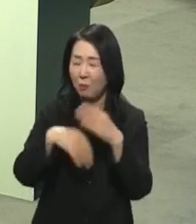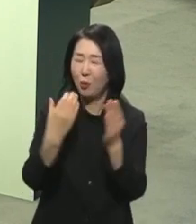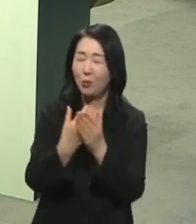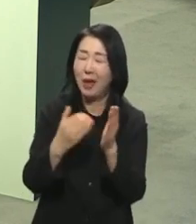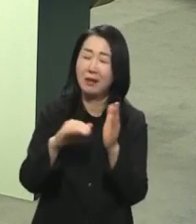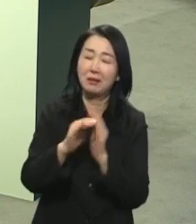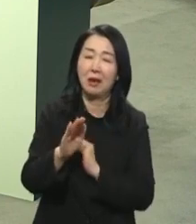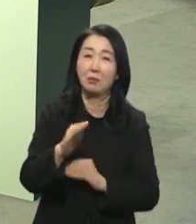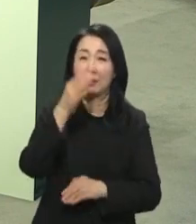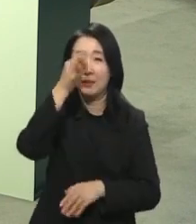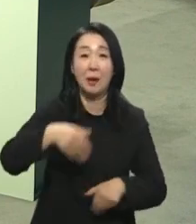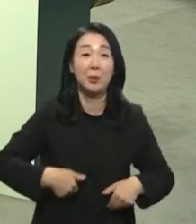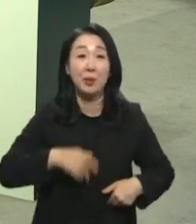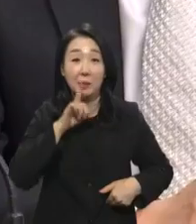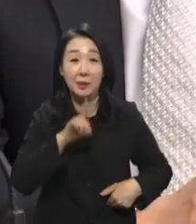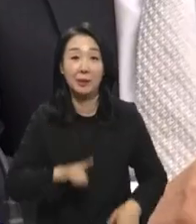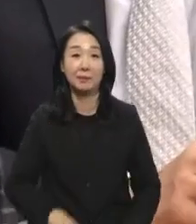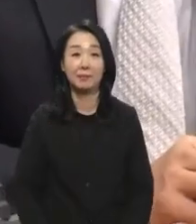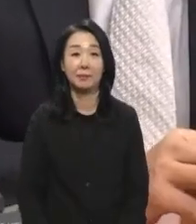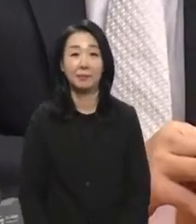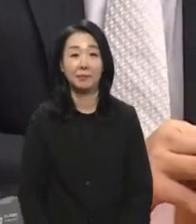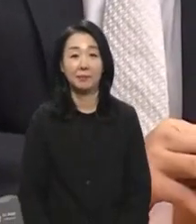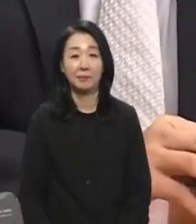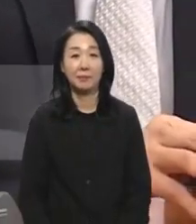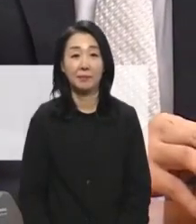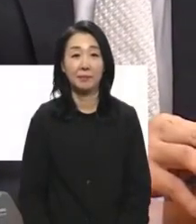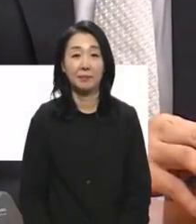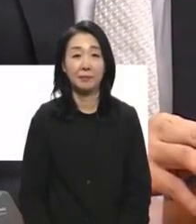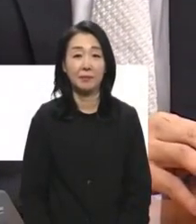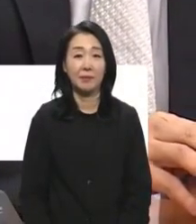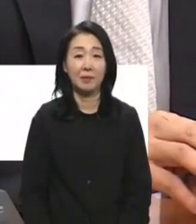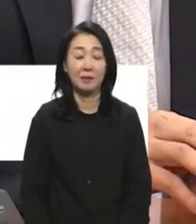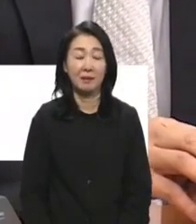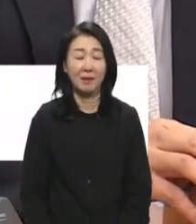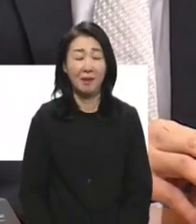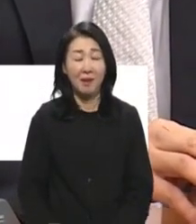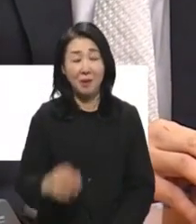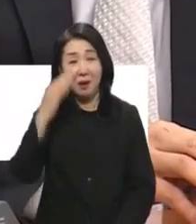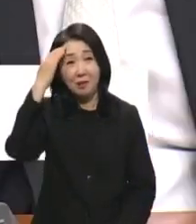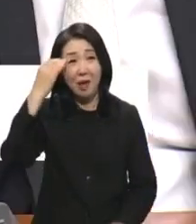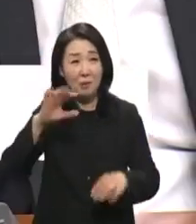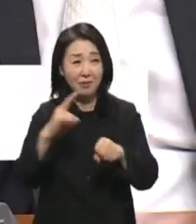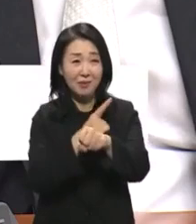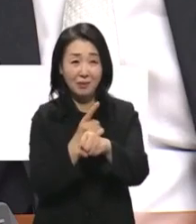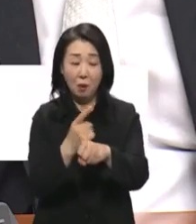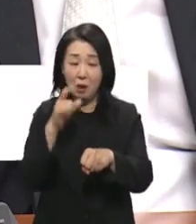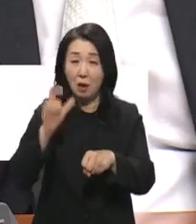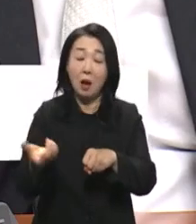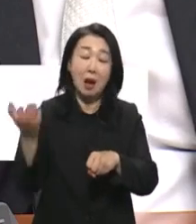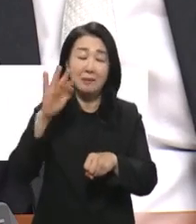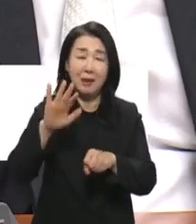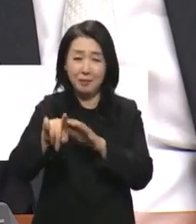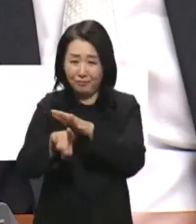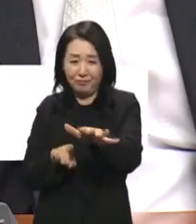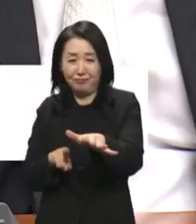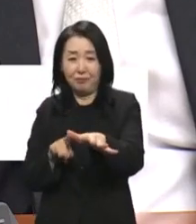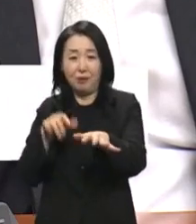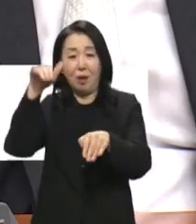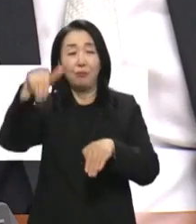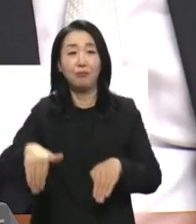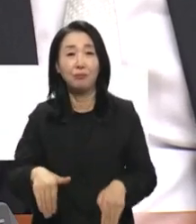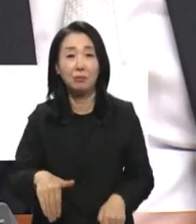바로 대화 이어가겠습니다 민국이 삽시간에 후진국이 되어버렸습니다 전쟁도 아닌 평시에